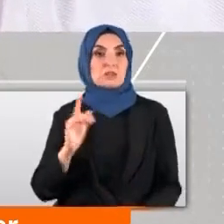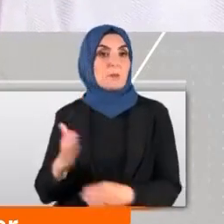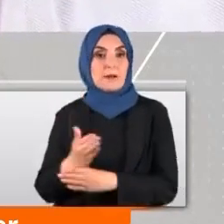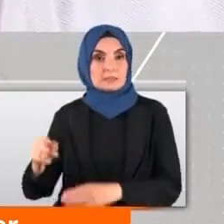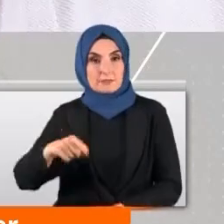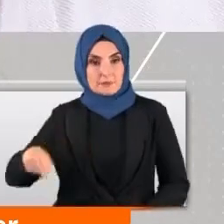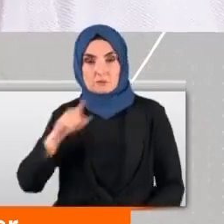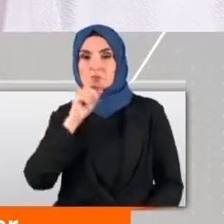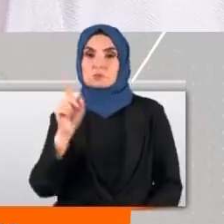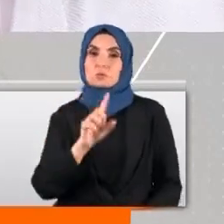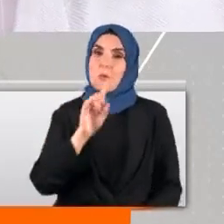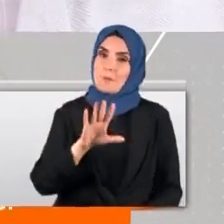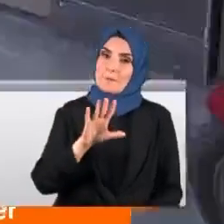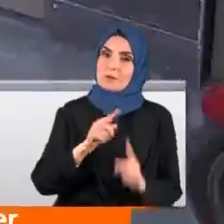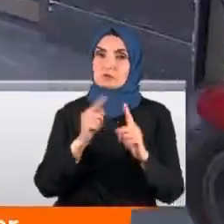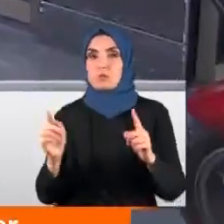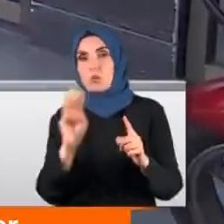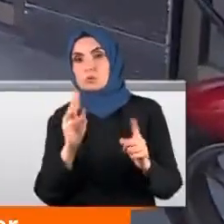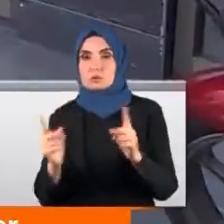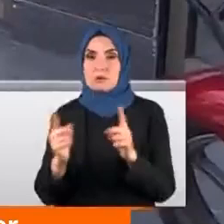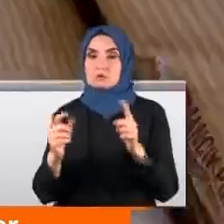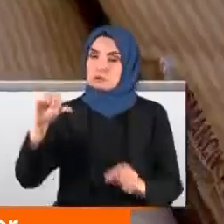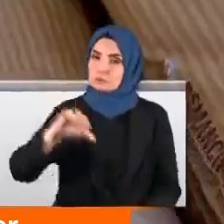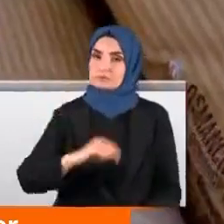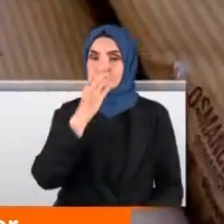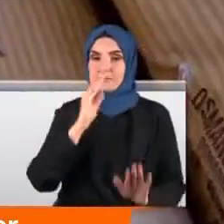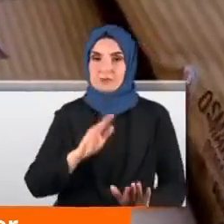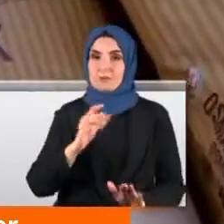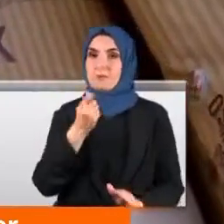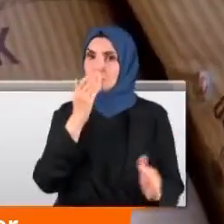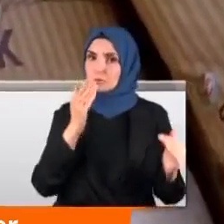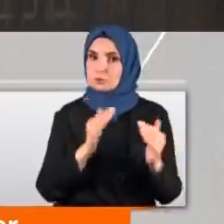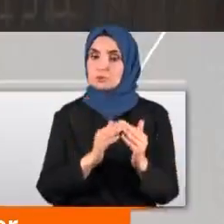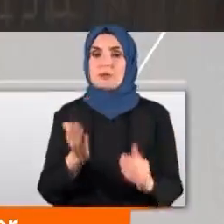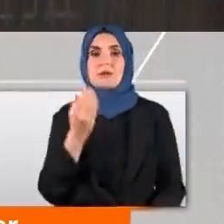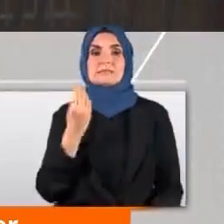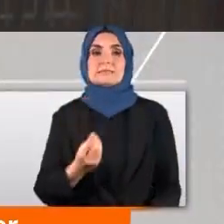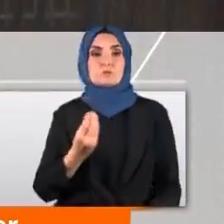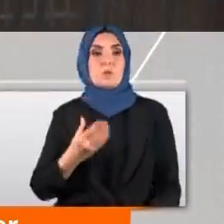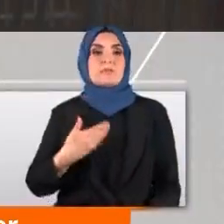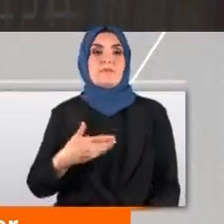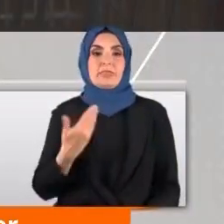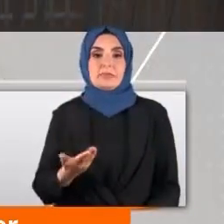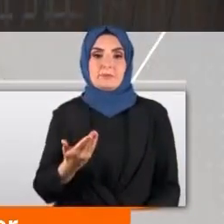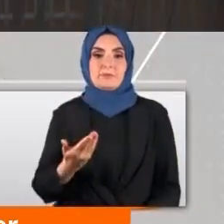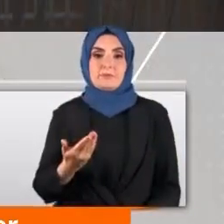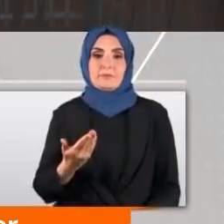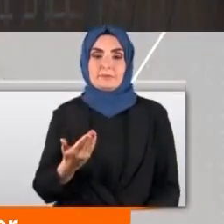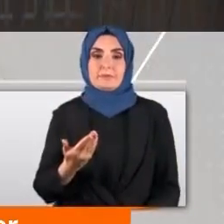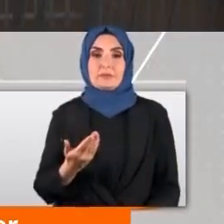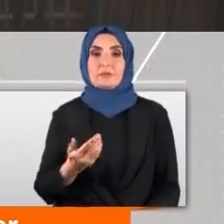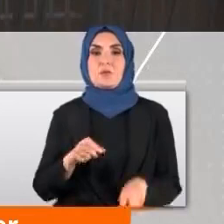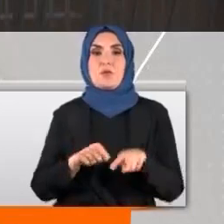ile 30 aralığında düşmesi. Ben de güzel, uygun olması daha iyi. Ben çok sevindim. Nohut,